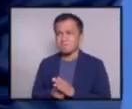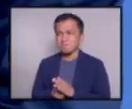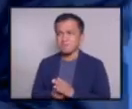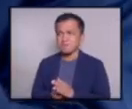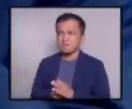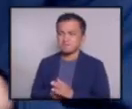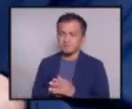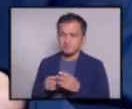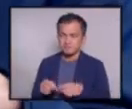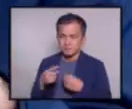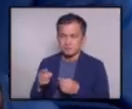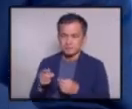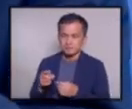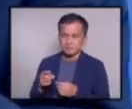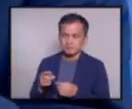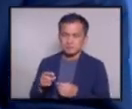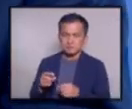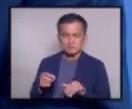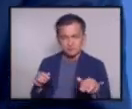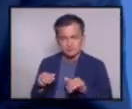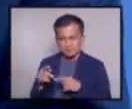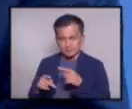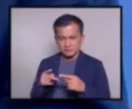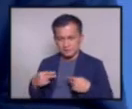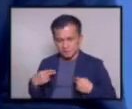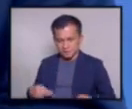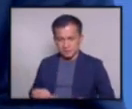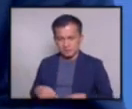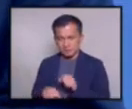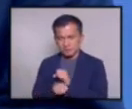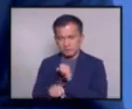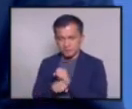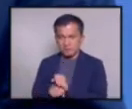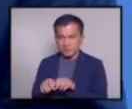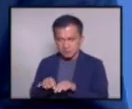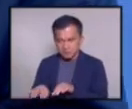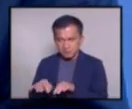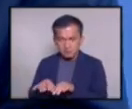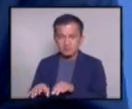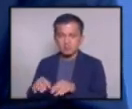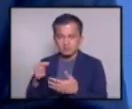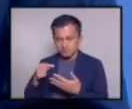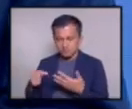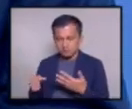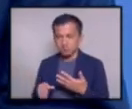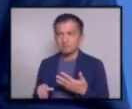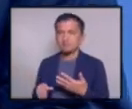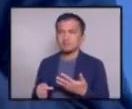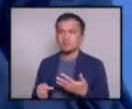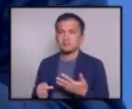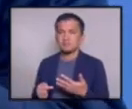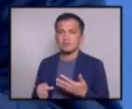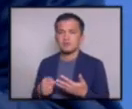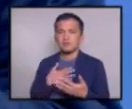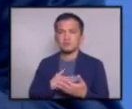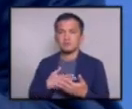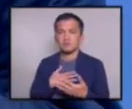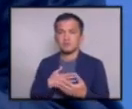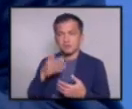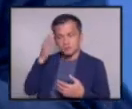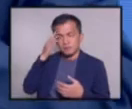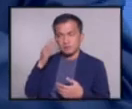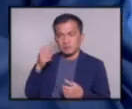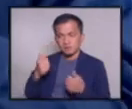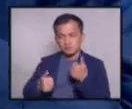we devolved people like health workers, agriculture, no, and so on and so forth. Gusto natin malaman